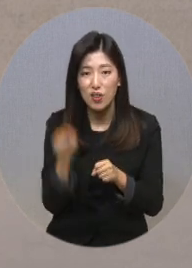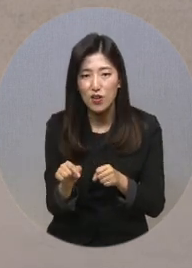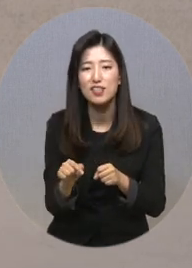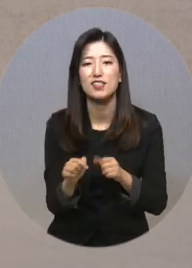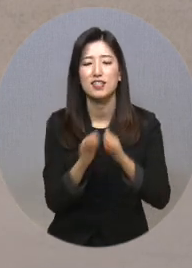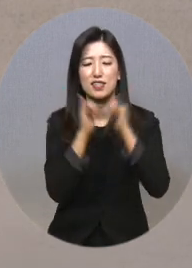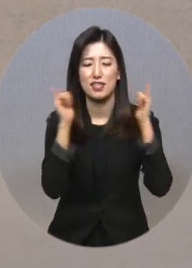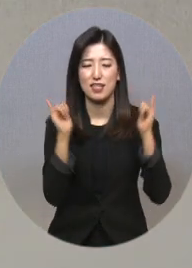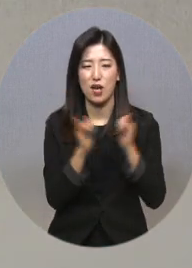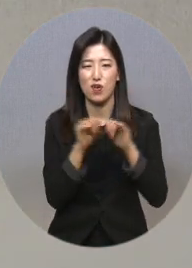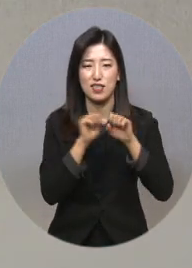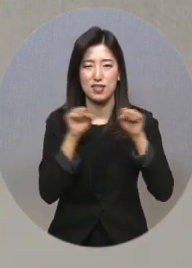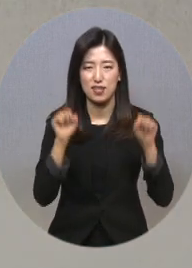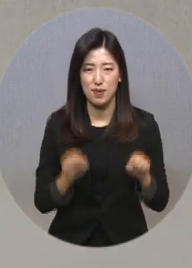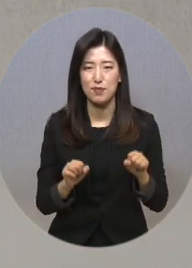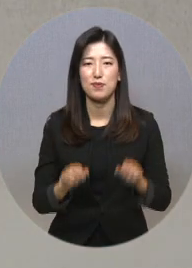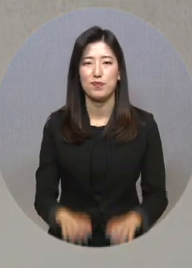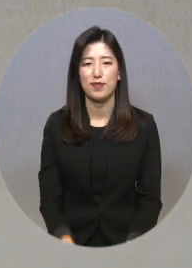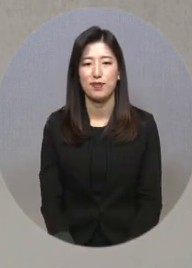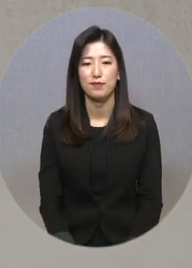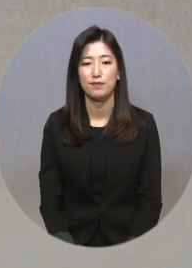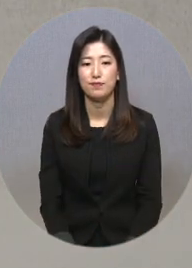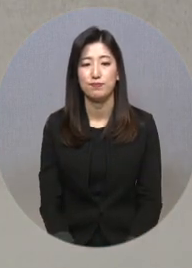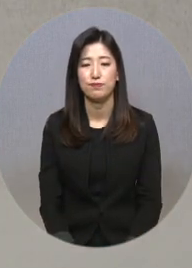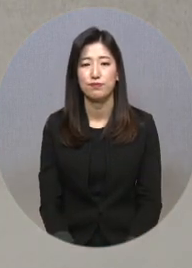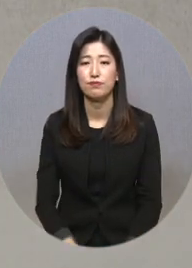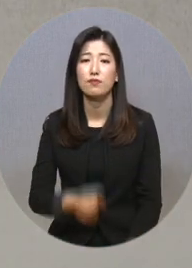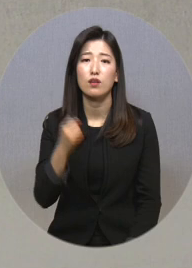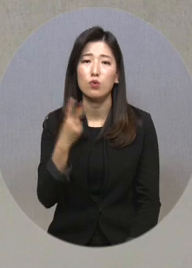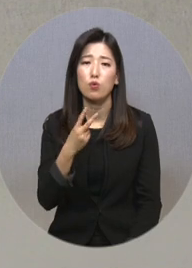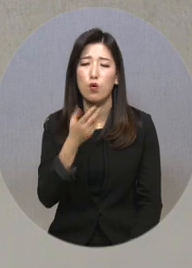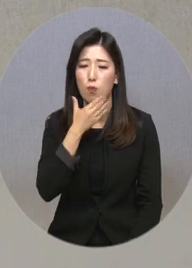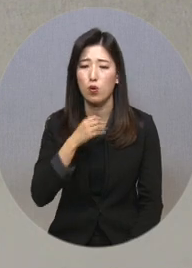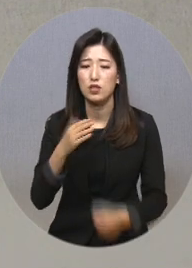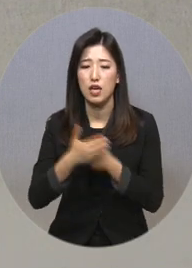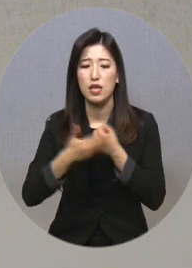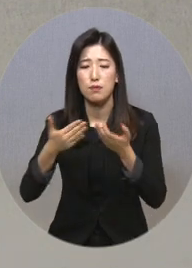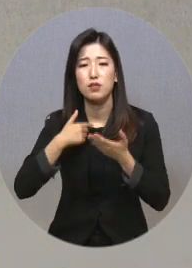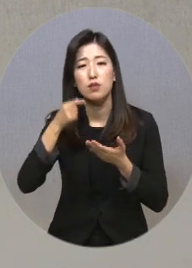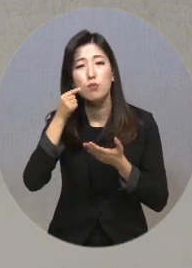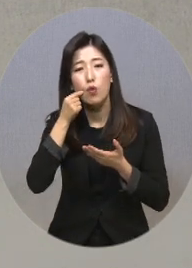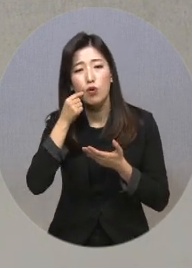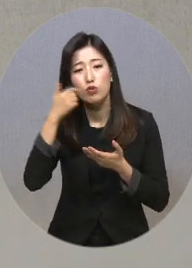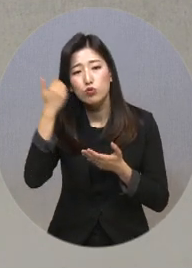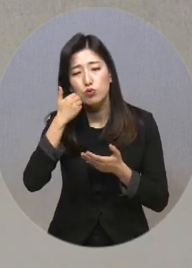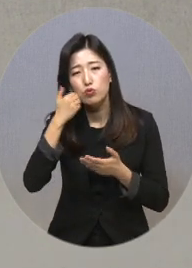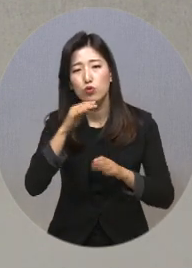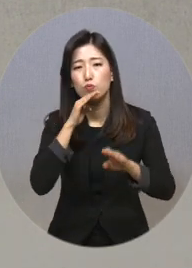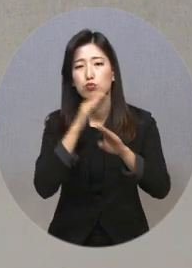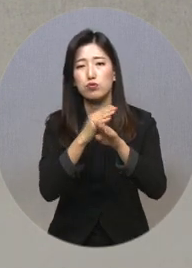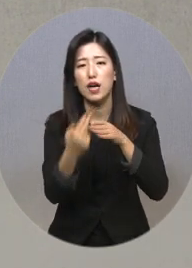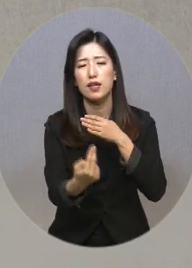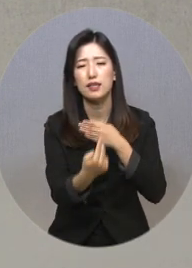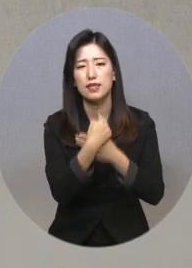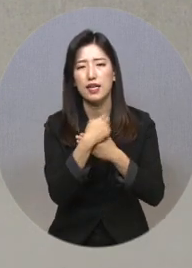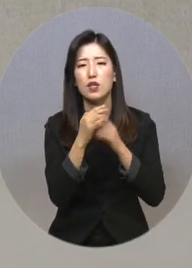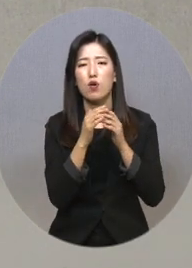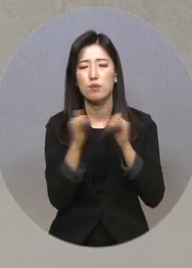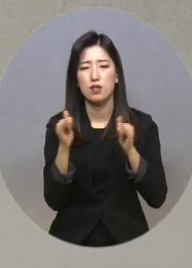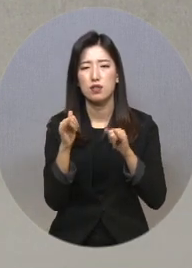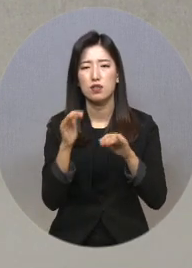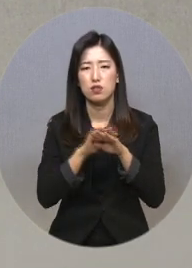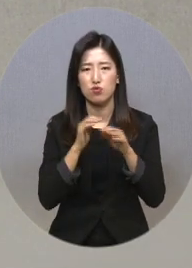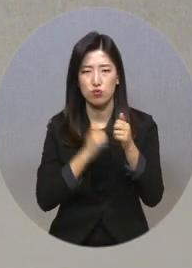시스템인 것입니다. 또 하나의 소외된 계층이 있는데 이게 이제 탈북 세태민이라고 있는데 이 탈북 세태민이